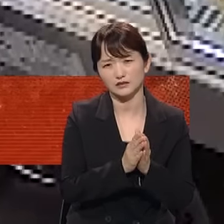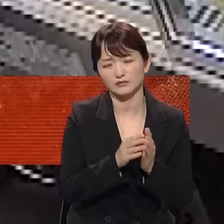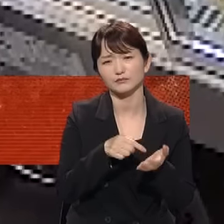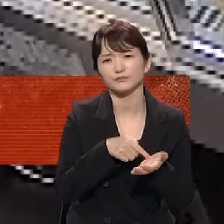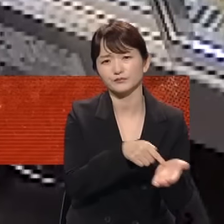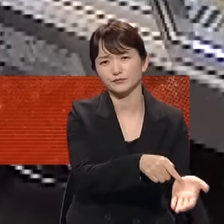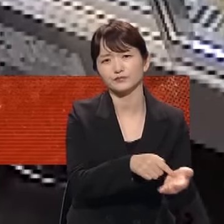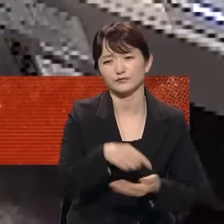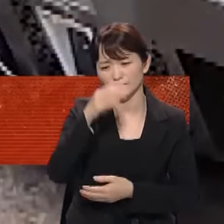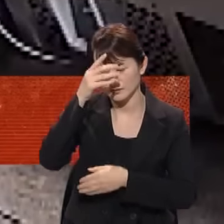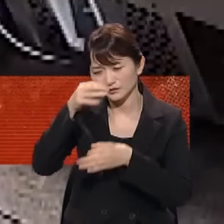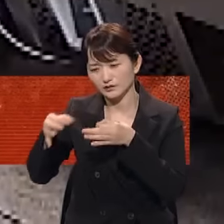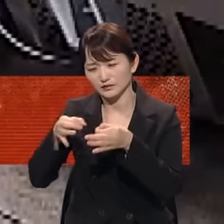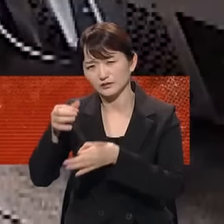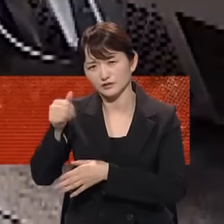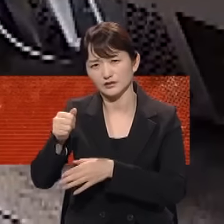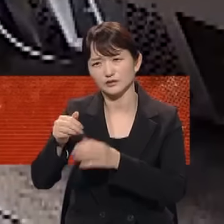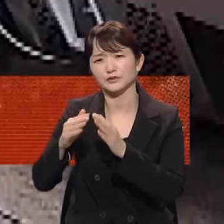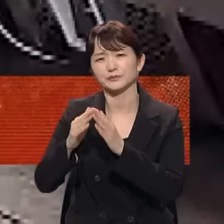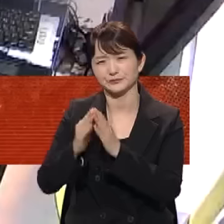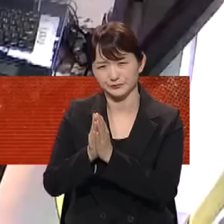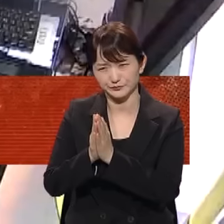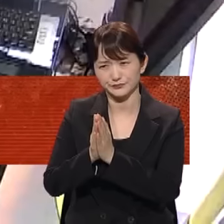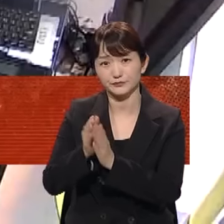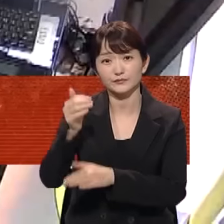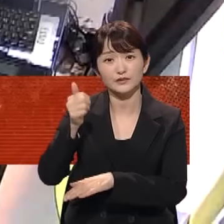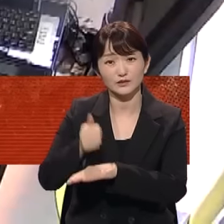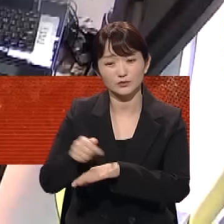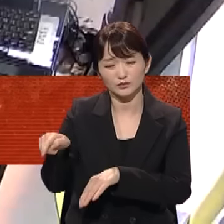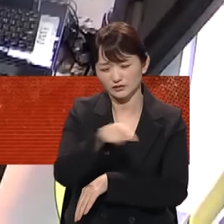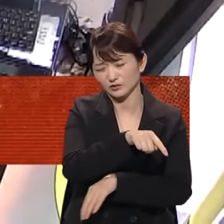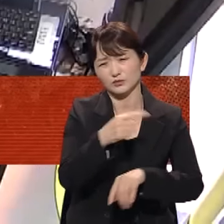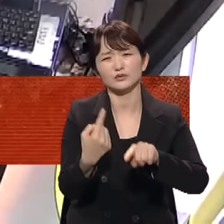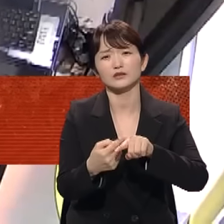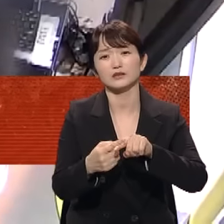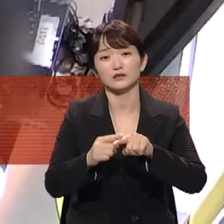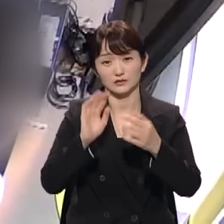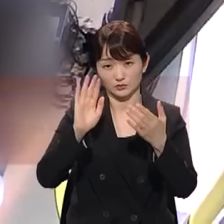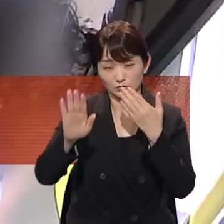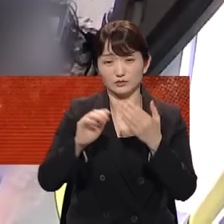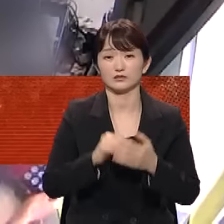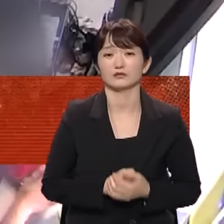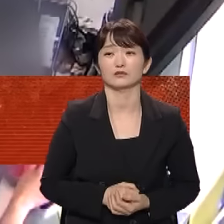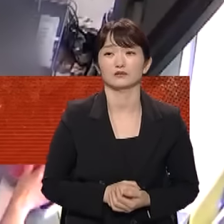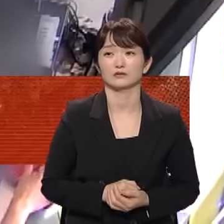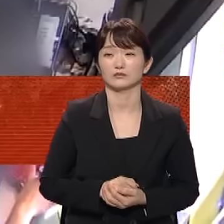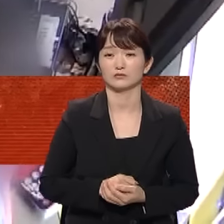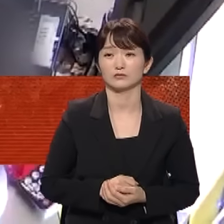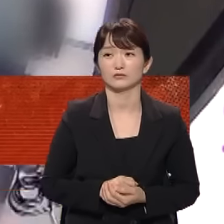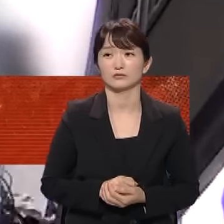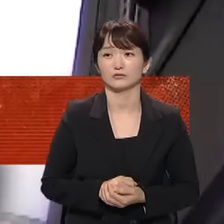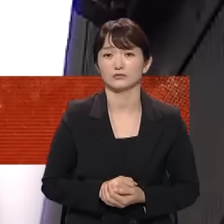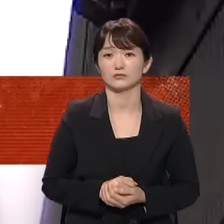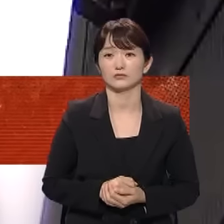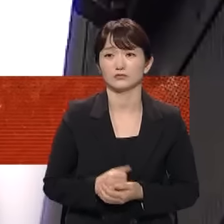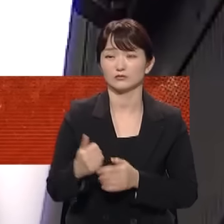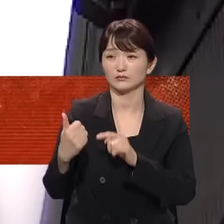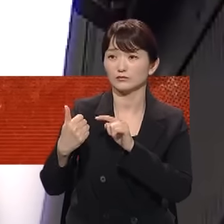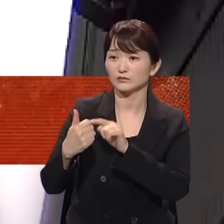사장님도 폐업하기로 했죠. 아, 그렇죠. 폐업을 하셨죠. 근데 그래서 결론이 똑같습니다. 아, 그 이후에라도 어느 정도 지금 상대방이라도 밝혀냈는데 지금